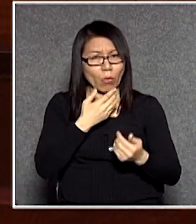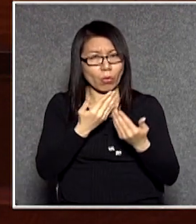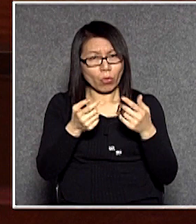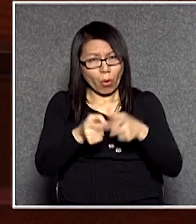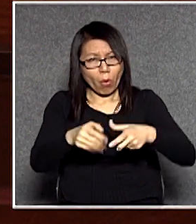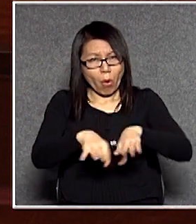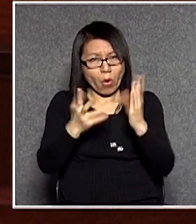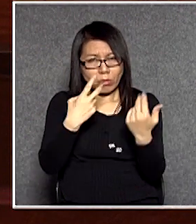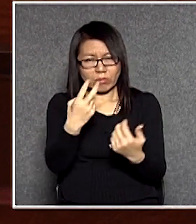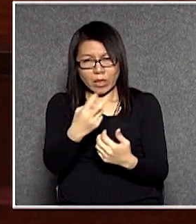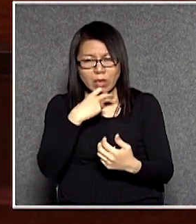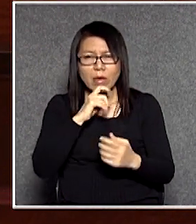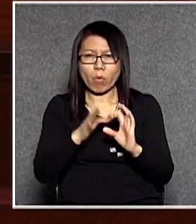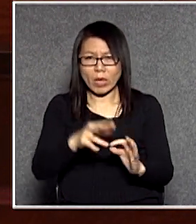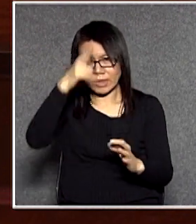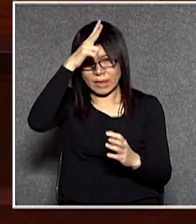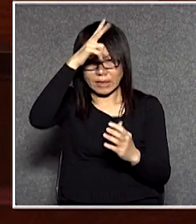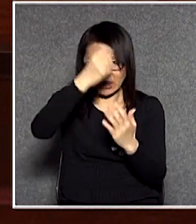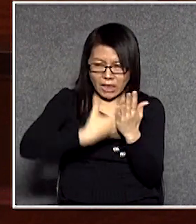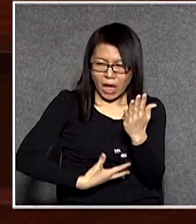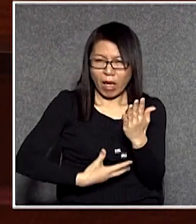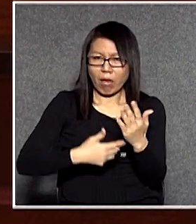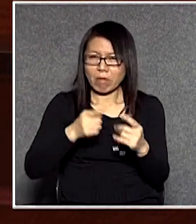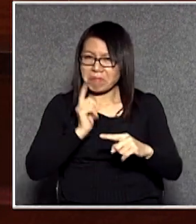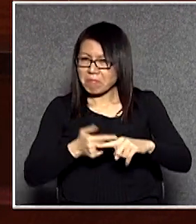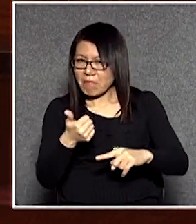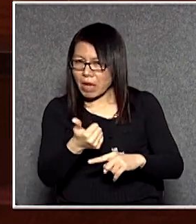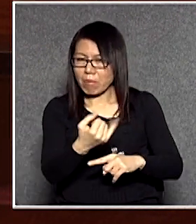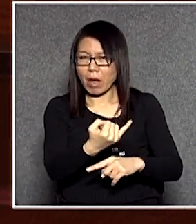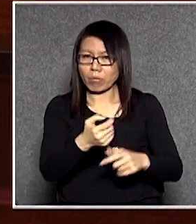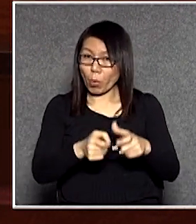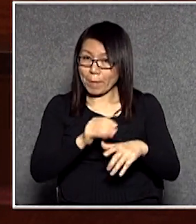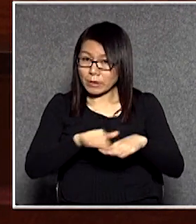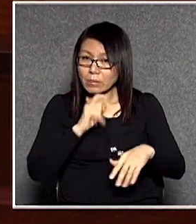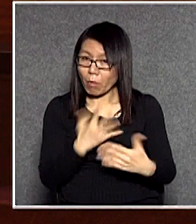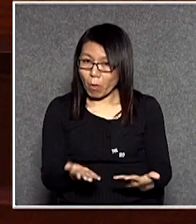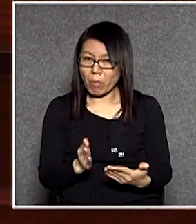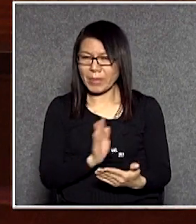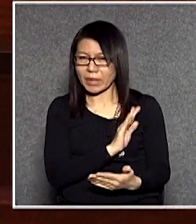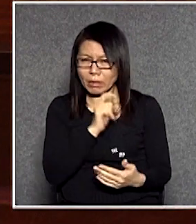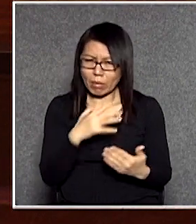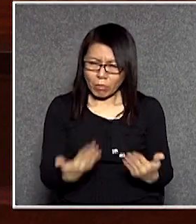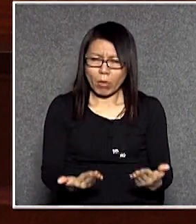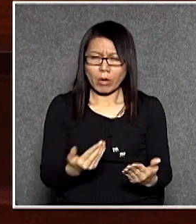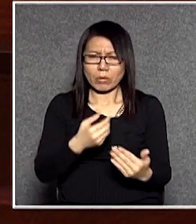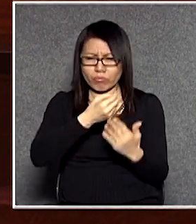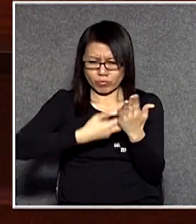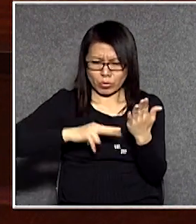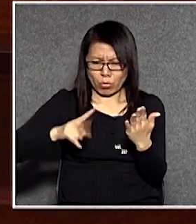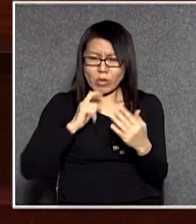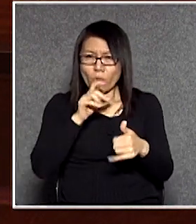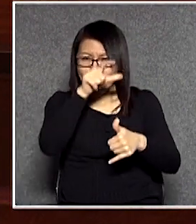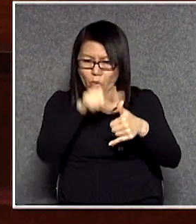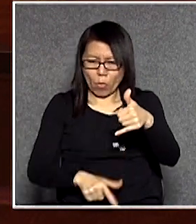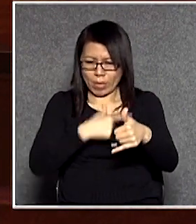策的是非取捨是否合理公允，因此任何修訂有關監察議員個人利益的